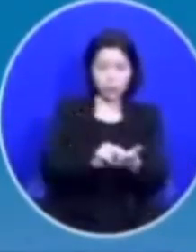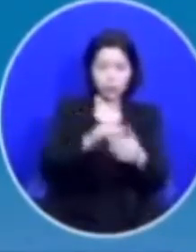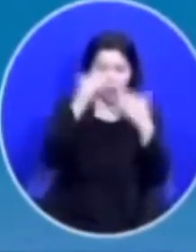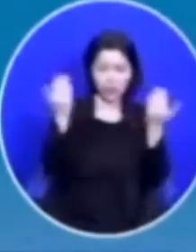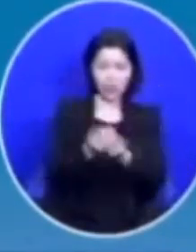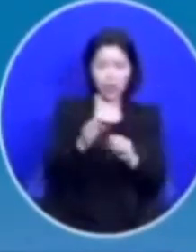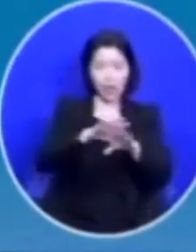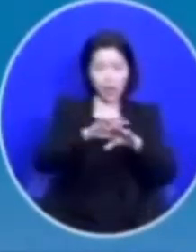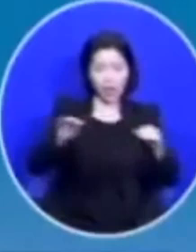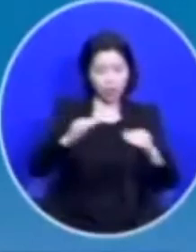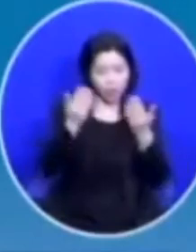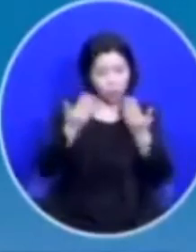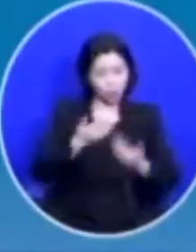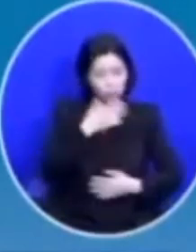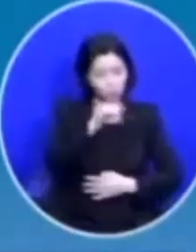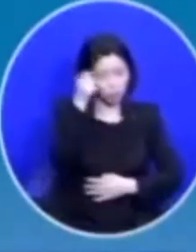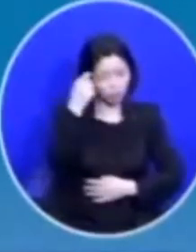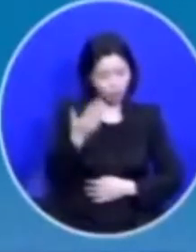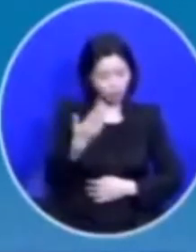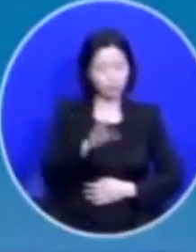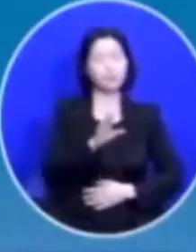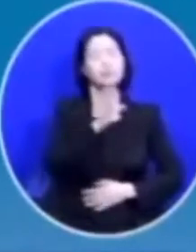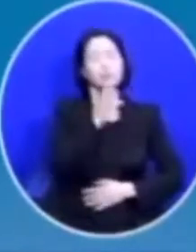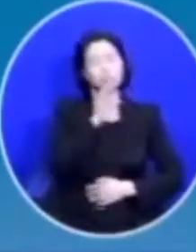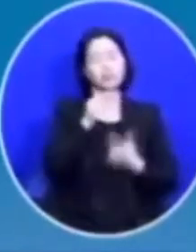주실 수 있을까 물론이죠